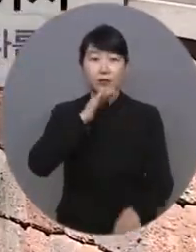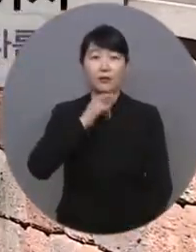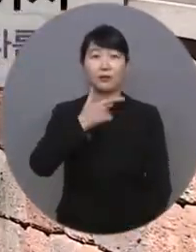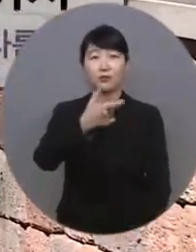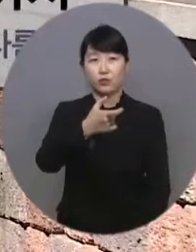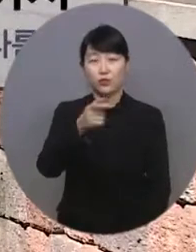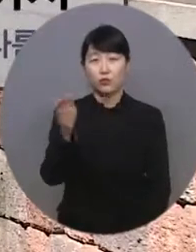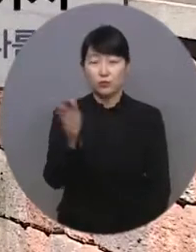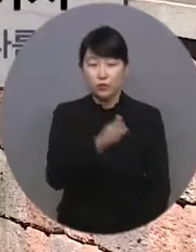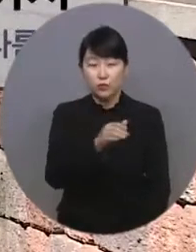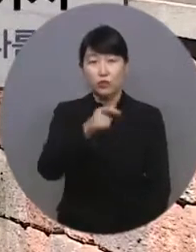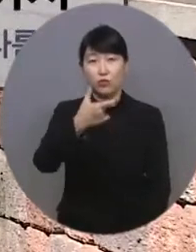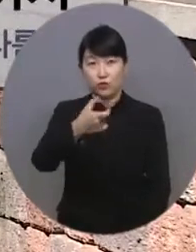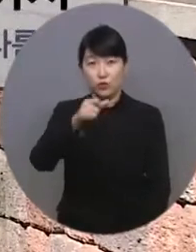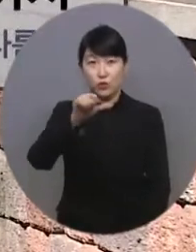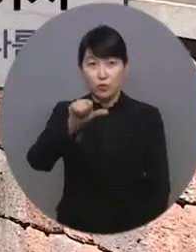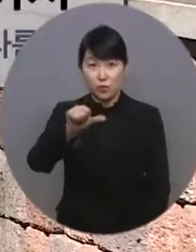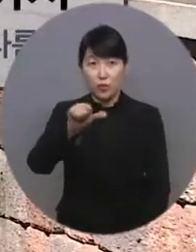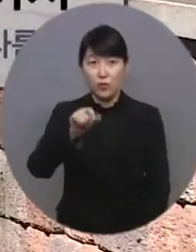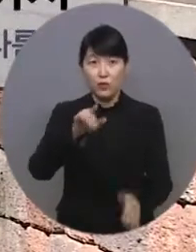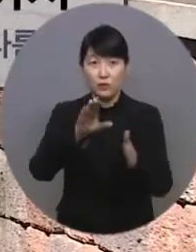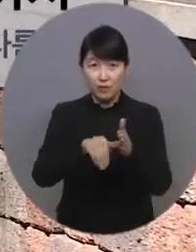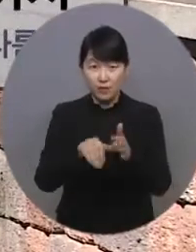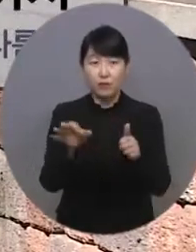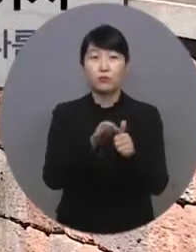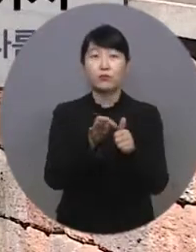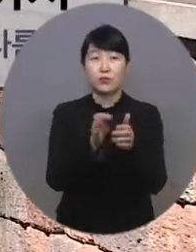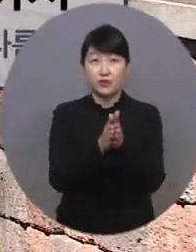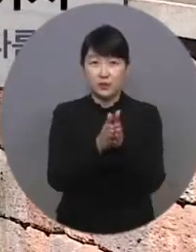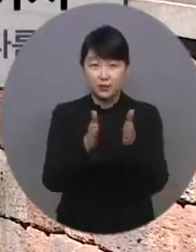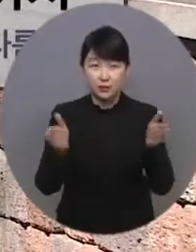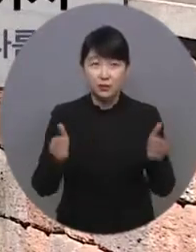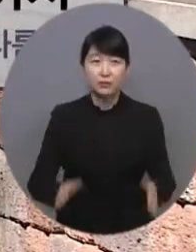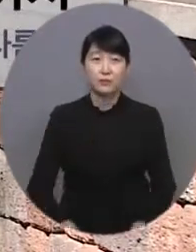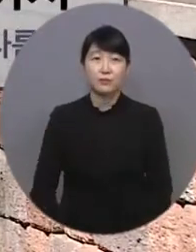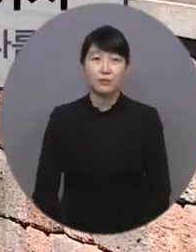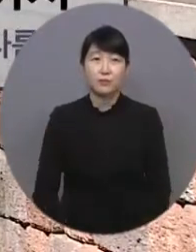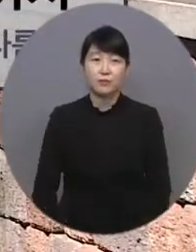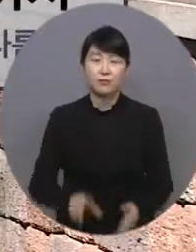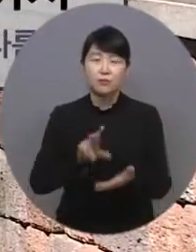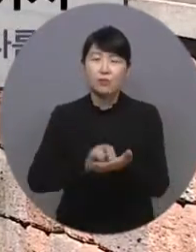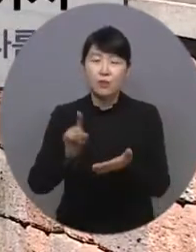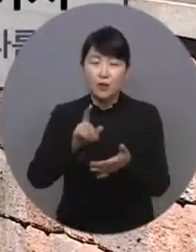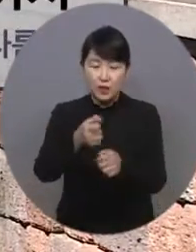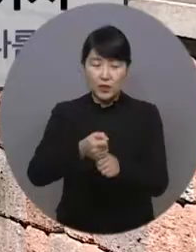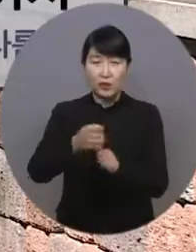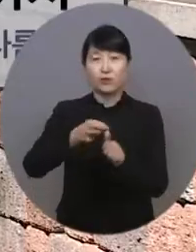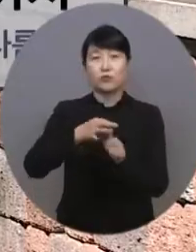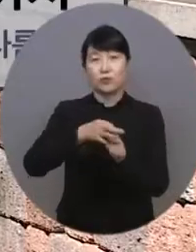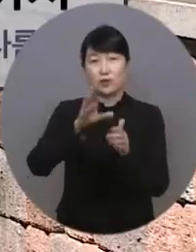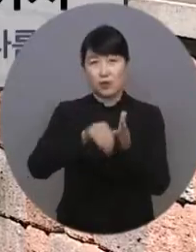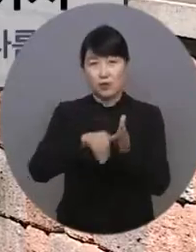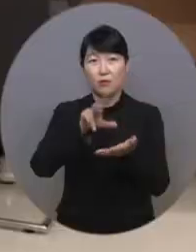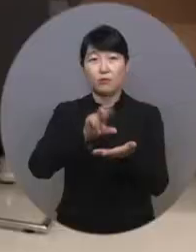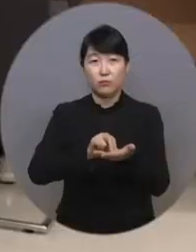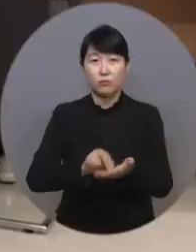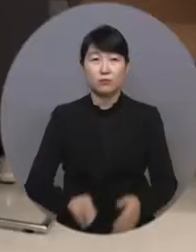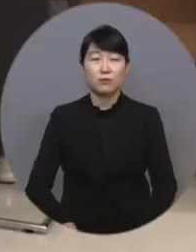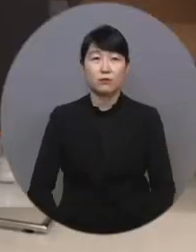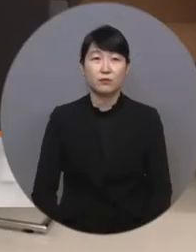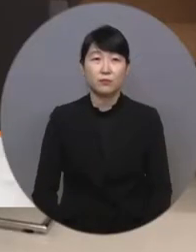만60세에서 65세까지 출생 연도에 따라 다릅니다 문제는 연금 조기 수정에서 나타납니다